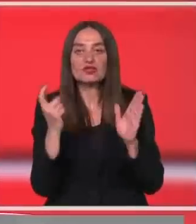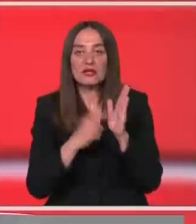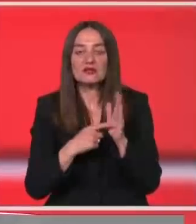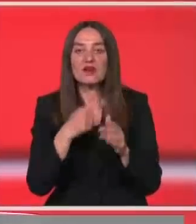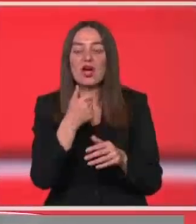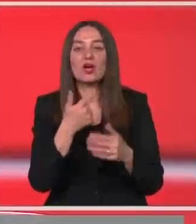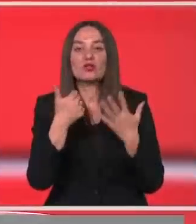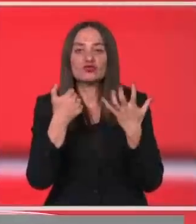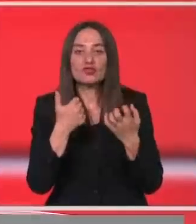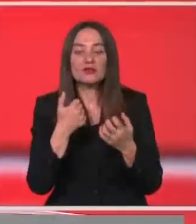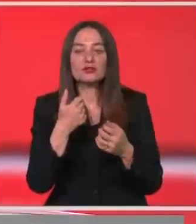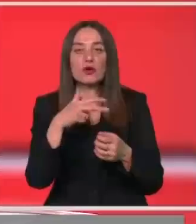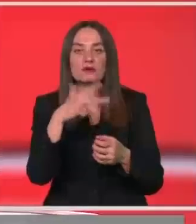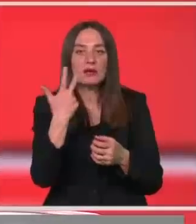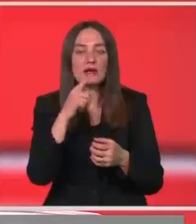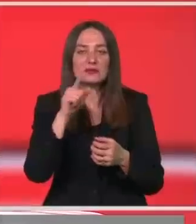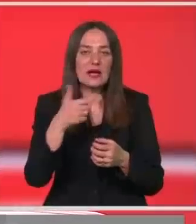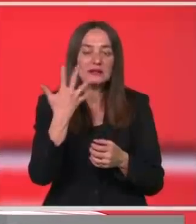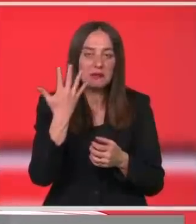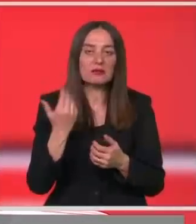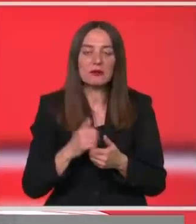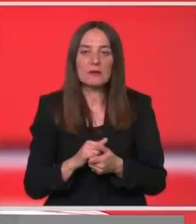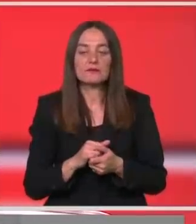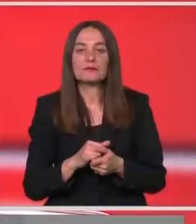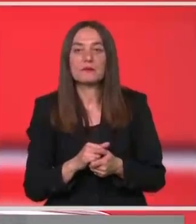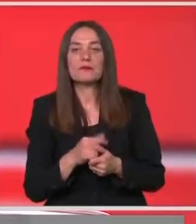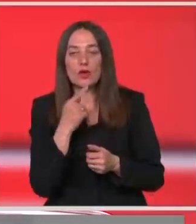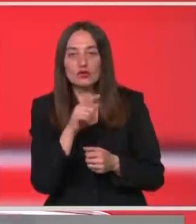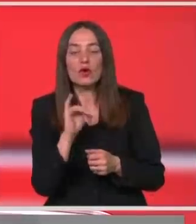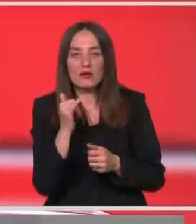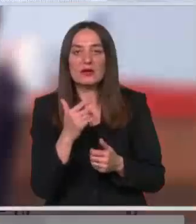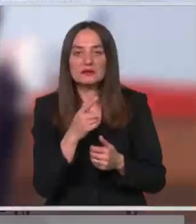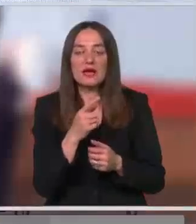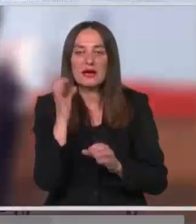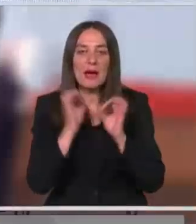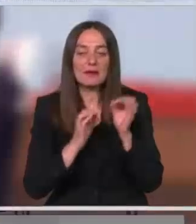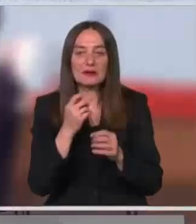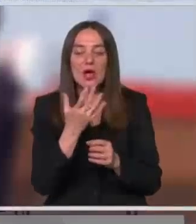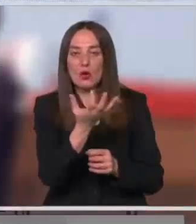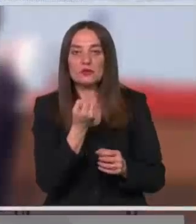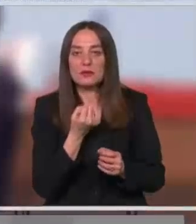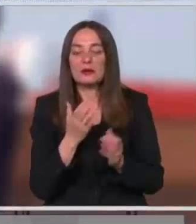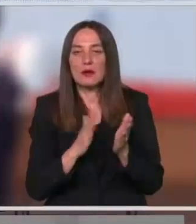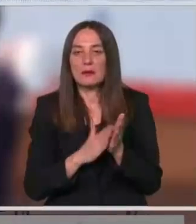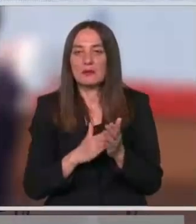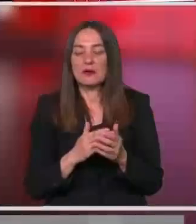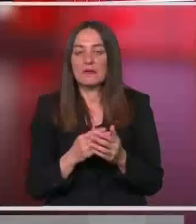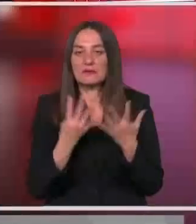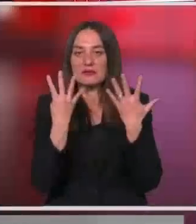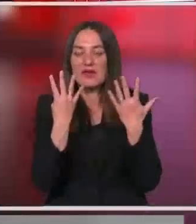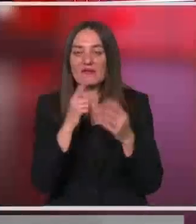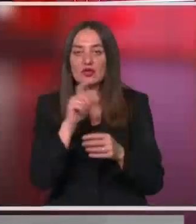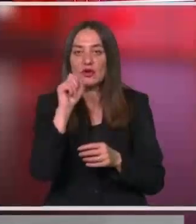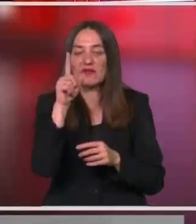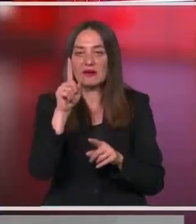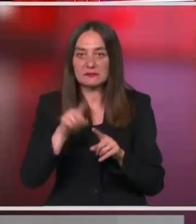tih 603,5. To je jako važna stvar. Mislim da to treba... To mi je pomenuti kamatnu stopu. Dakle, uzmete 9 do